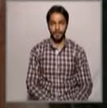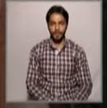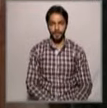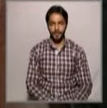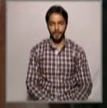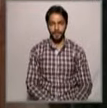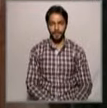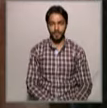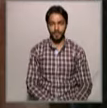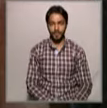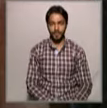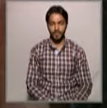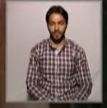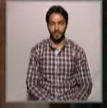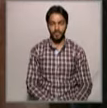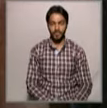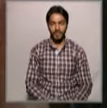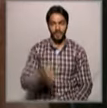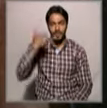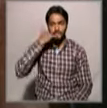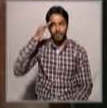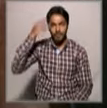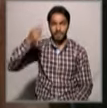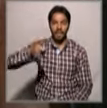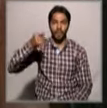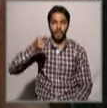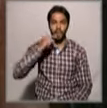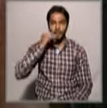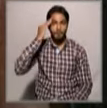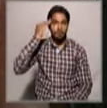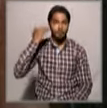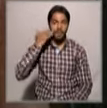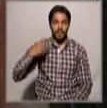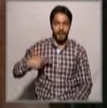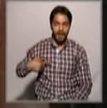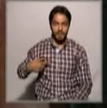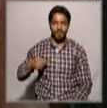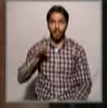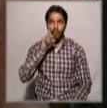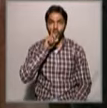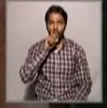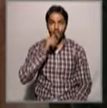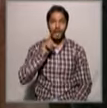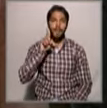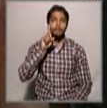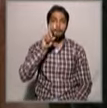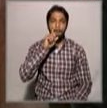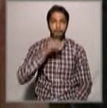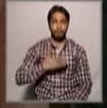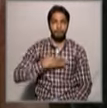أم مالك. وعليكم السلام. السلام عليكم يا أم مالك. وعليكم السلام ورحمة الله وبركاته. أهلا ومرحبا،